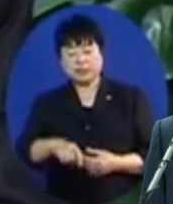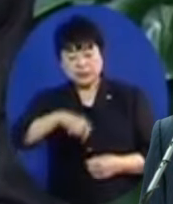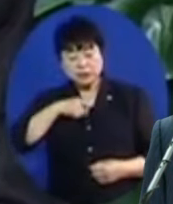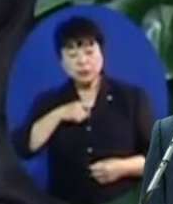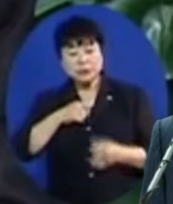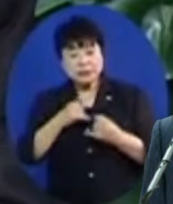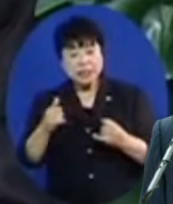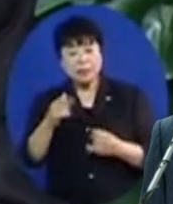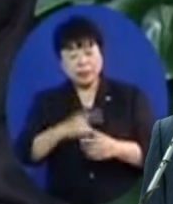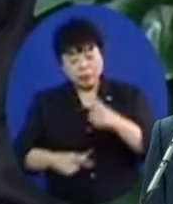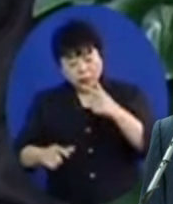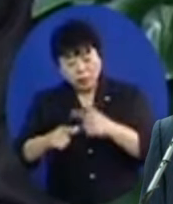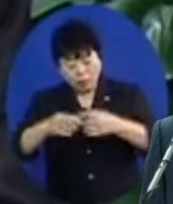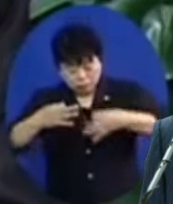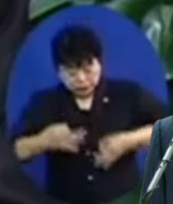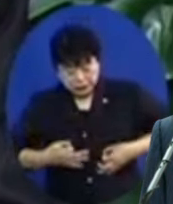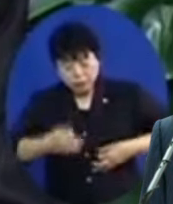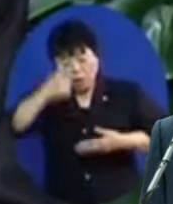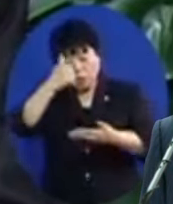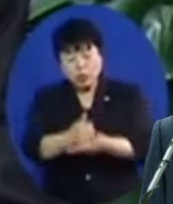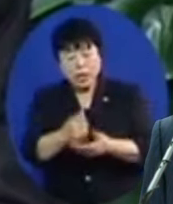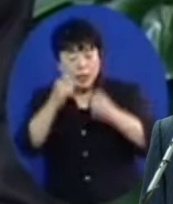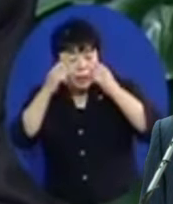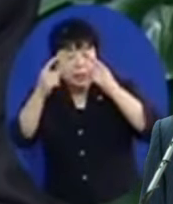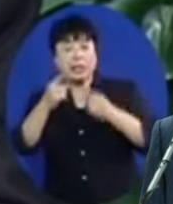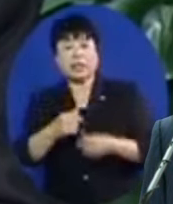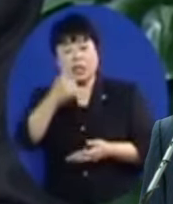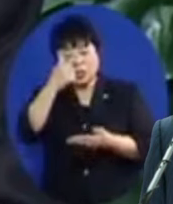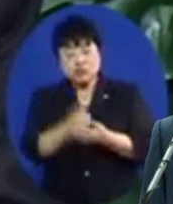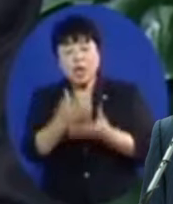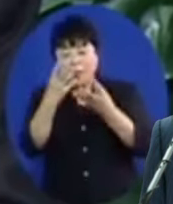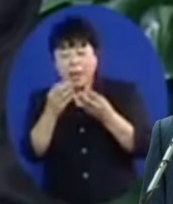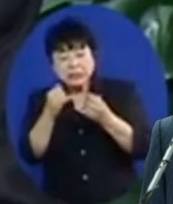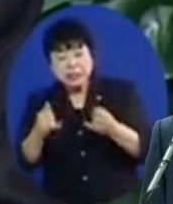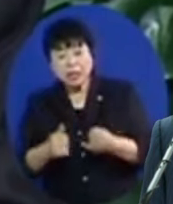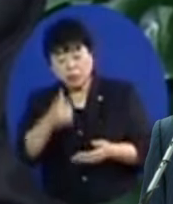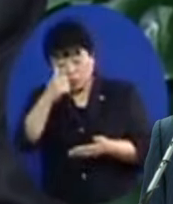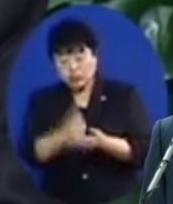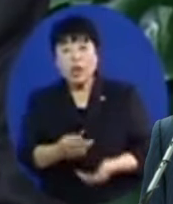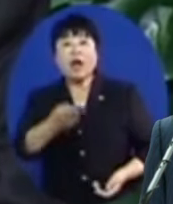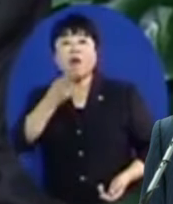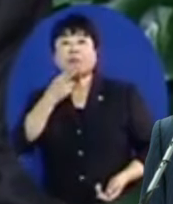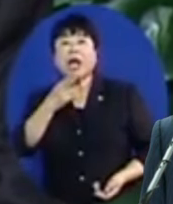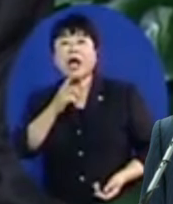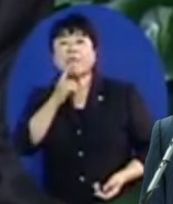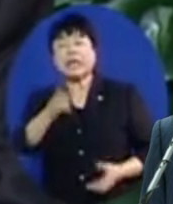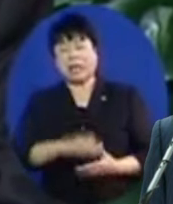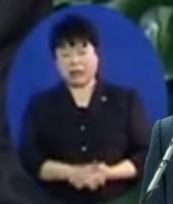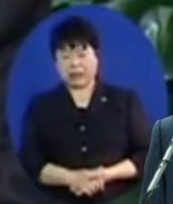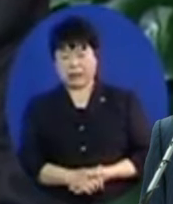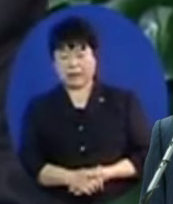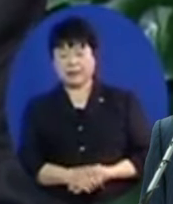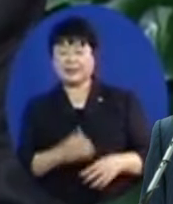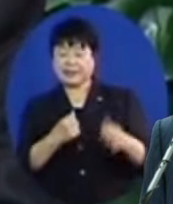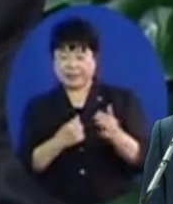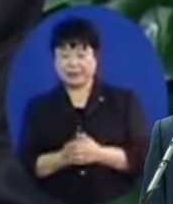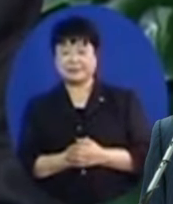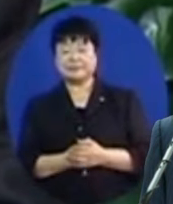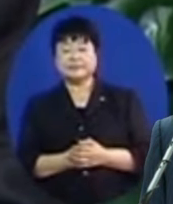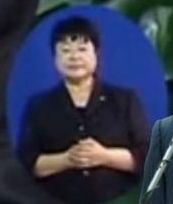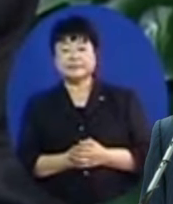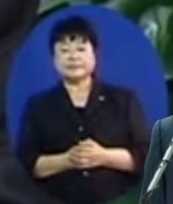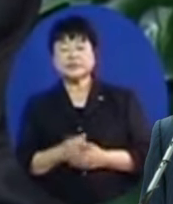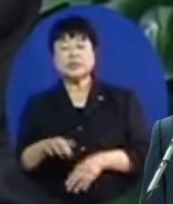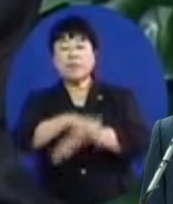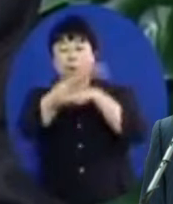의로운 사람일수록 자기가 더 죄인인 것을 깨닫고 죄가 많은 사람일수록 자기가 의롭다고 말하는 것입니다. 그러므로